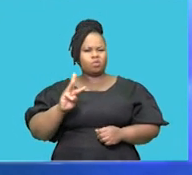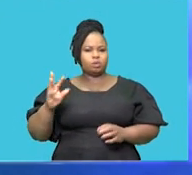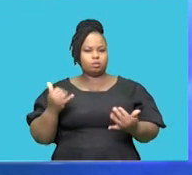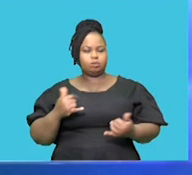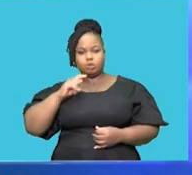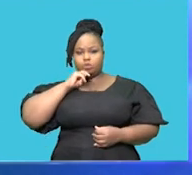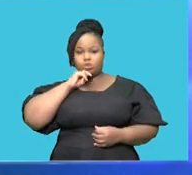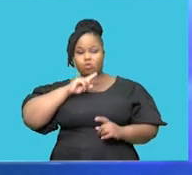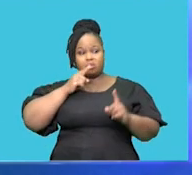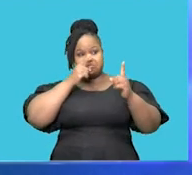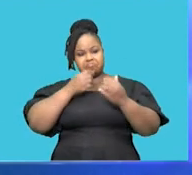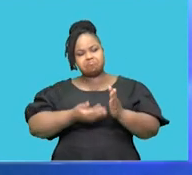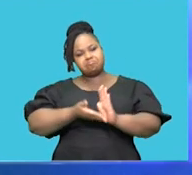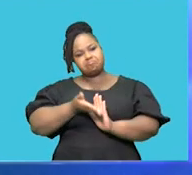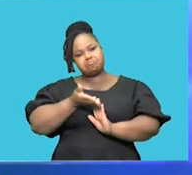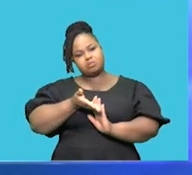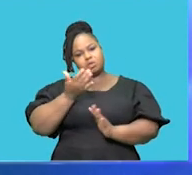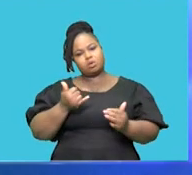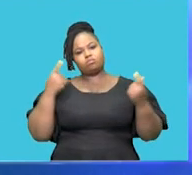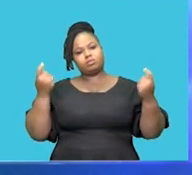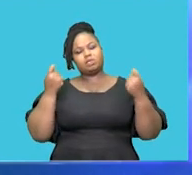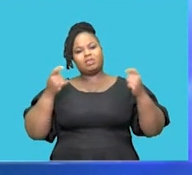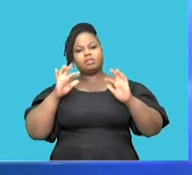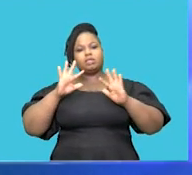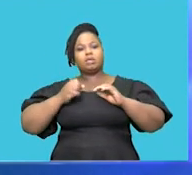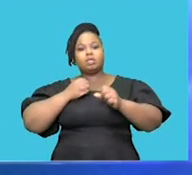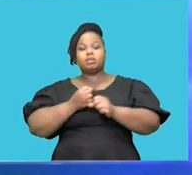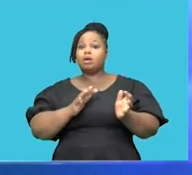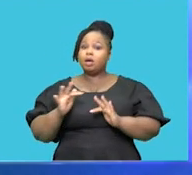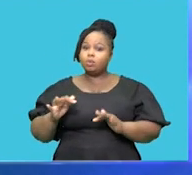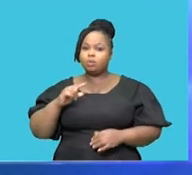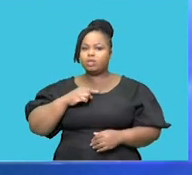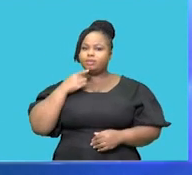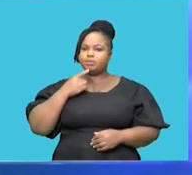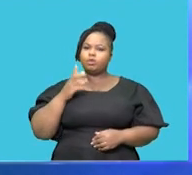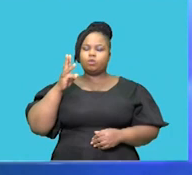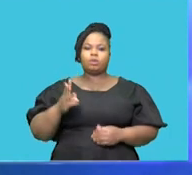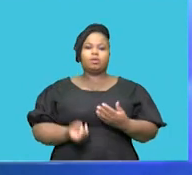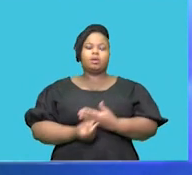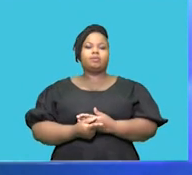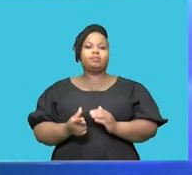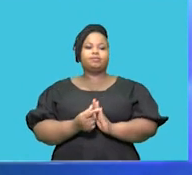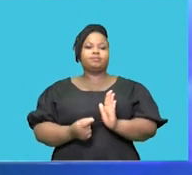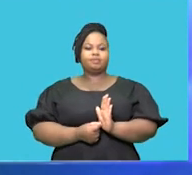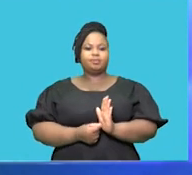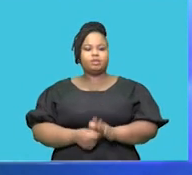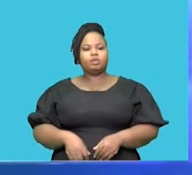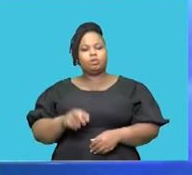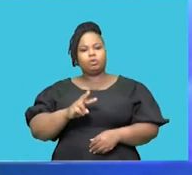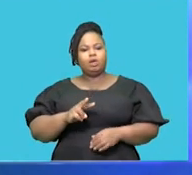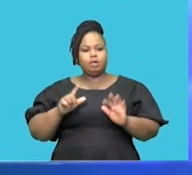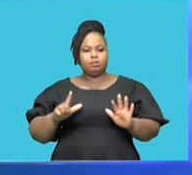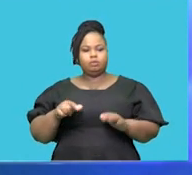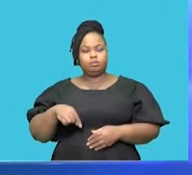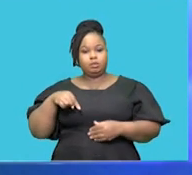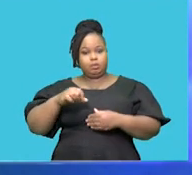ngenhloso yokunikeza okwakamumva ngomgubho wayo weminyaka eyishumi okuhleleke ukuba usingathwe ngomhlazi ngamashumi amabili